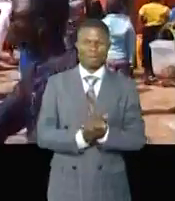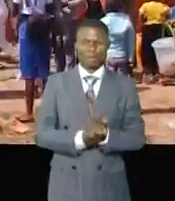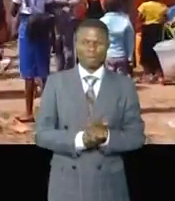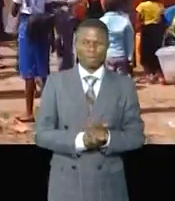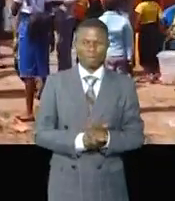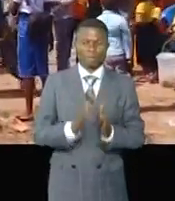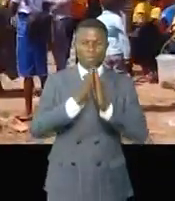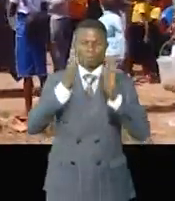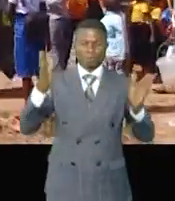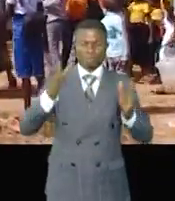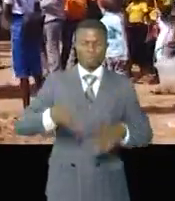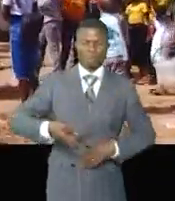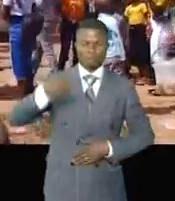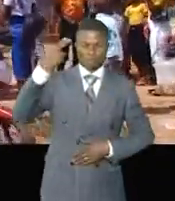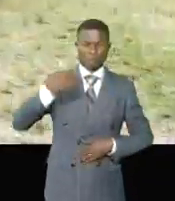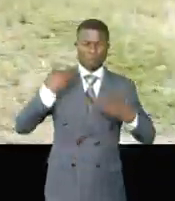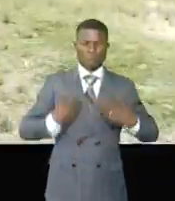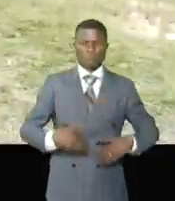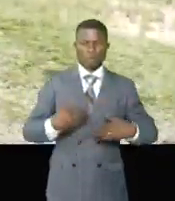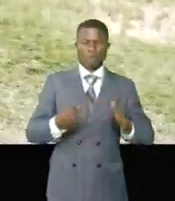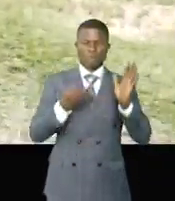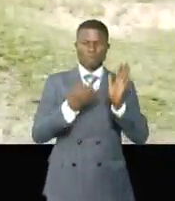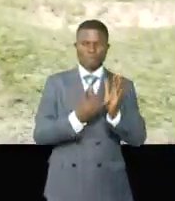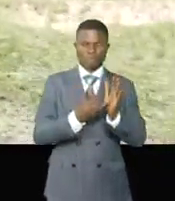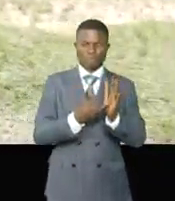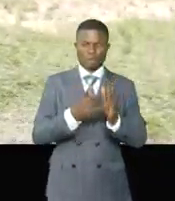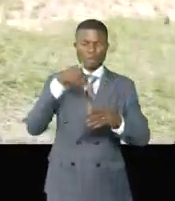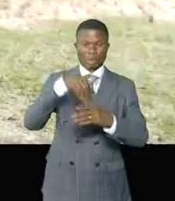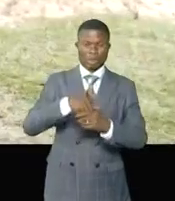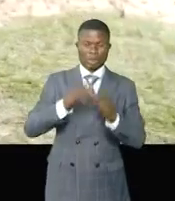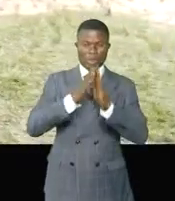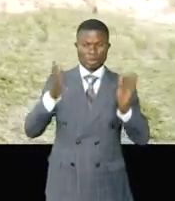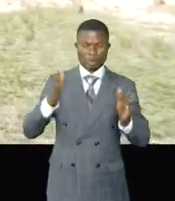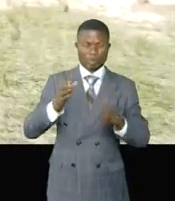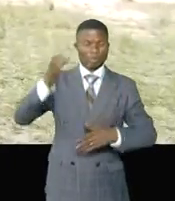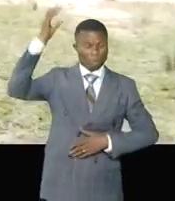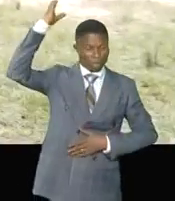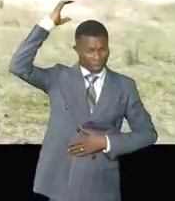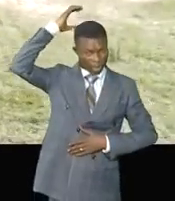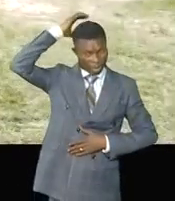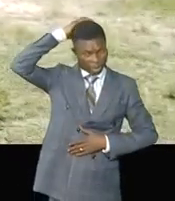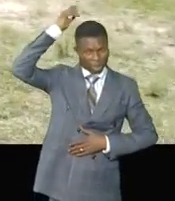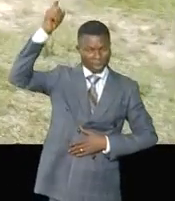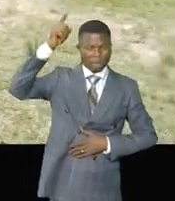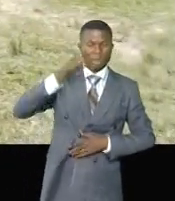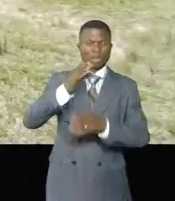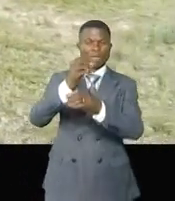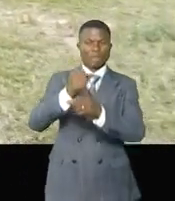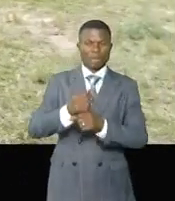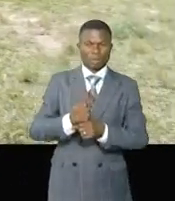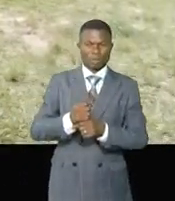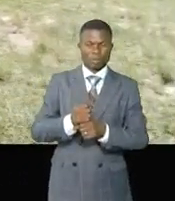La messe solennelle a été célébrée le dimanche, au cours de laquelle Mgr Ernest Mboko a reçu le